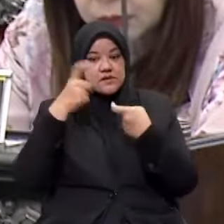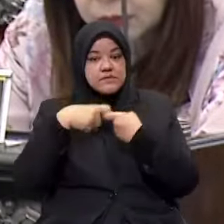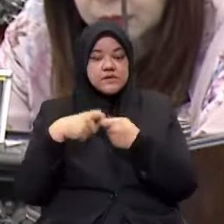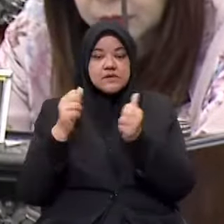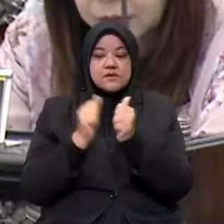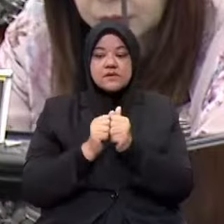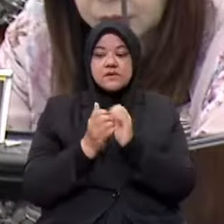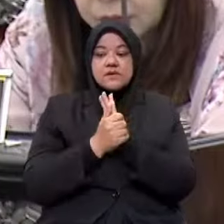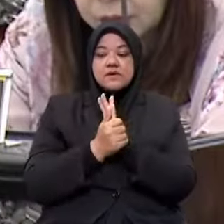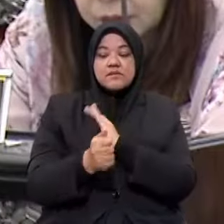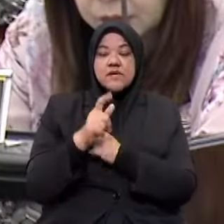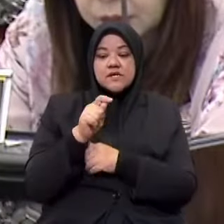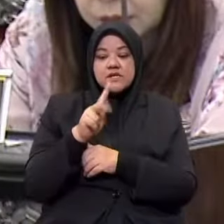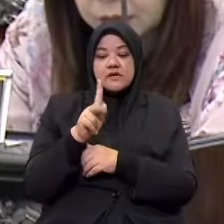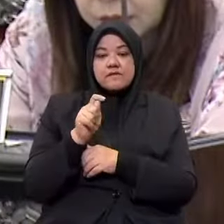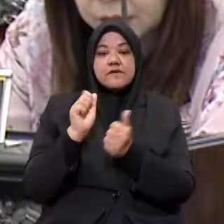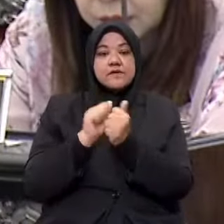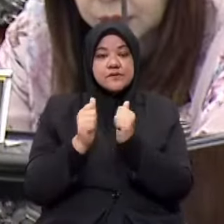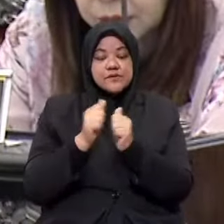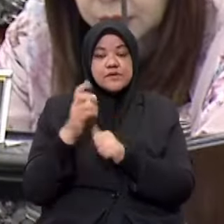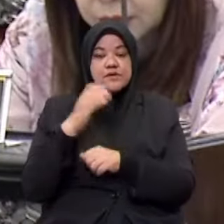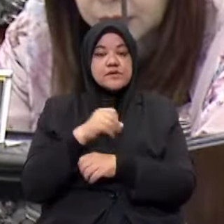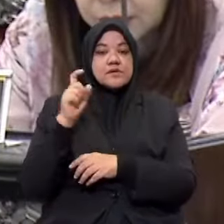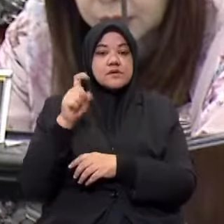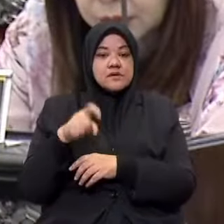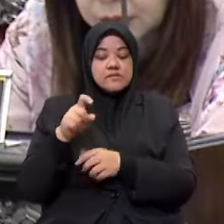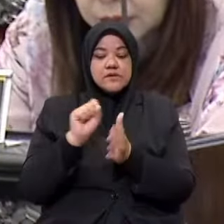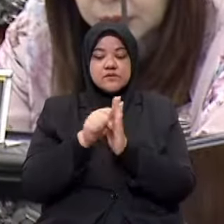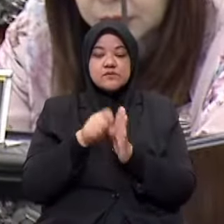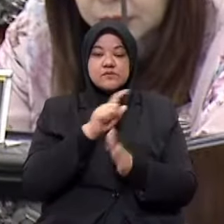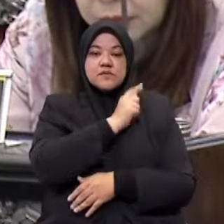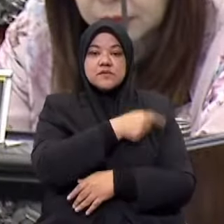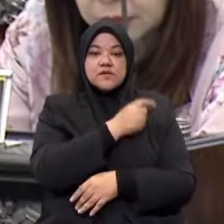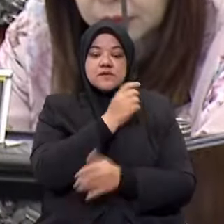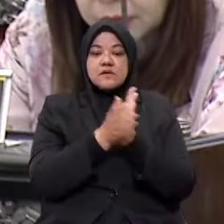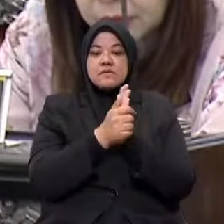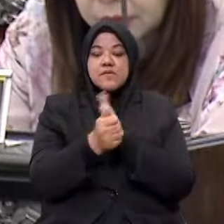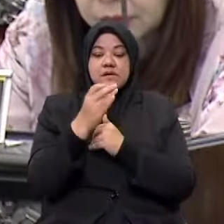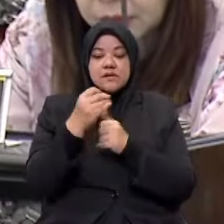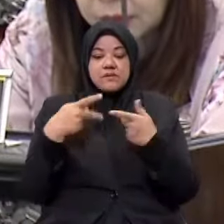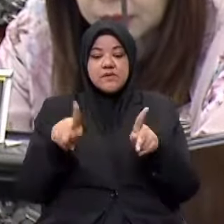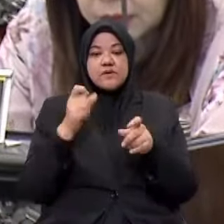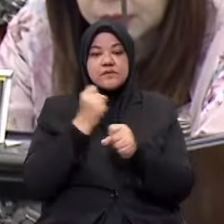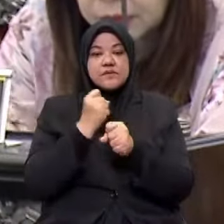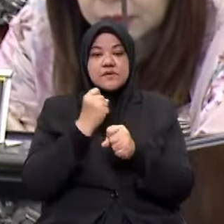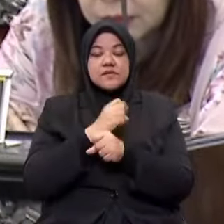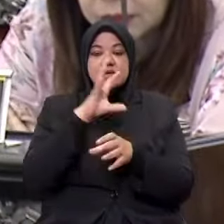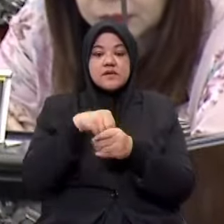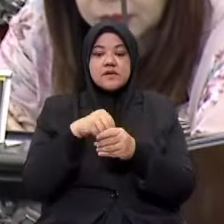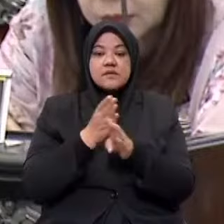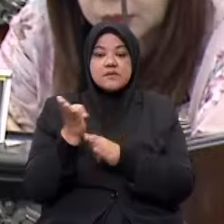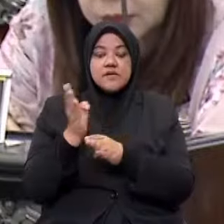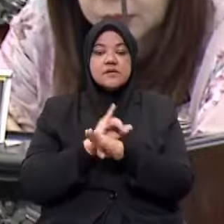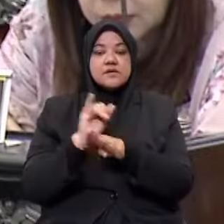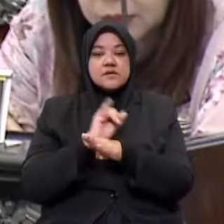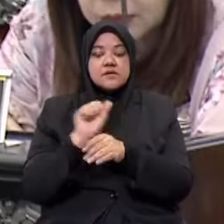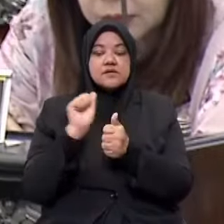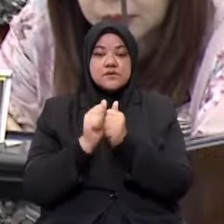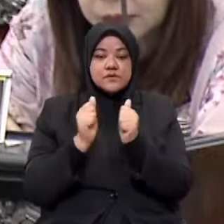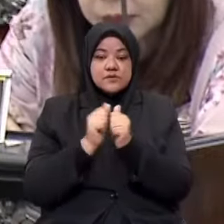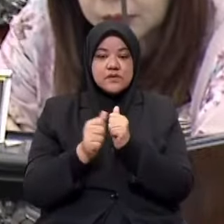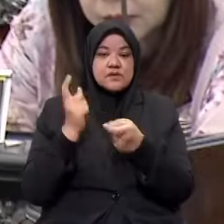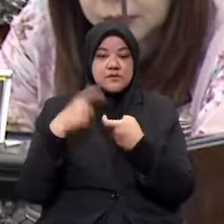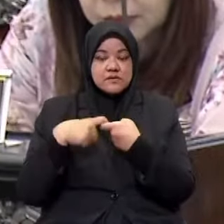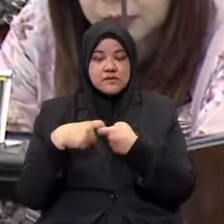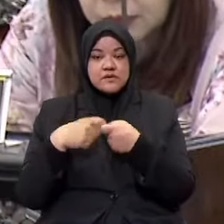berkaitan dengan kemahiran tvet sukan ini Serta keperluan sumber tenaga Mahir dan peluang pekerjaan dalam sektor industri sukan